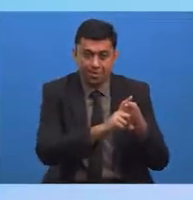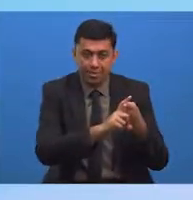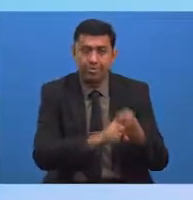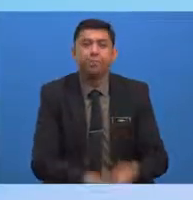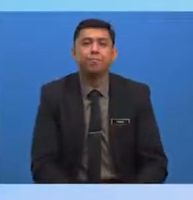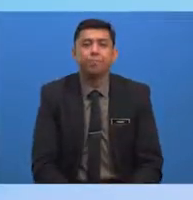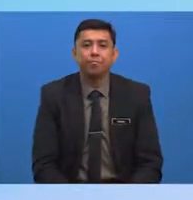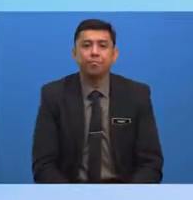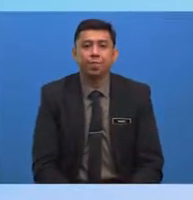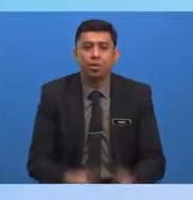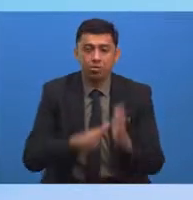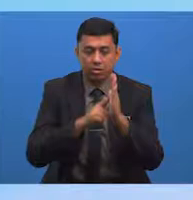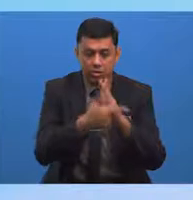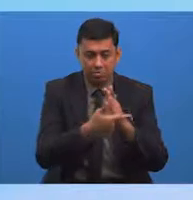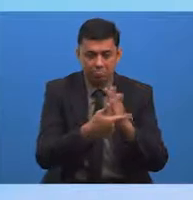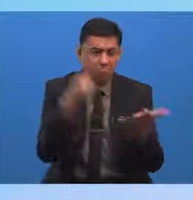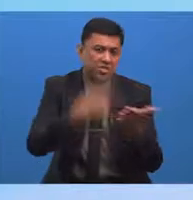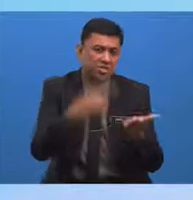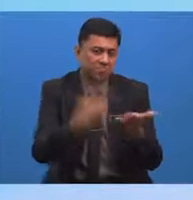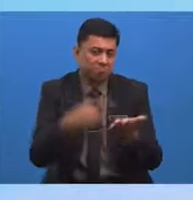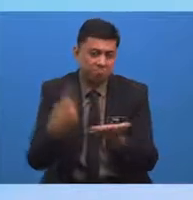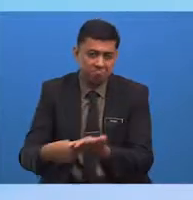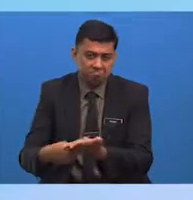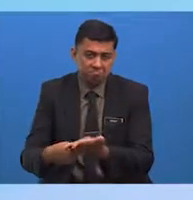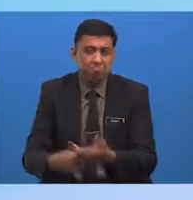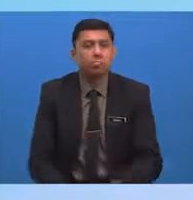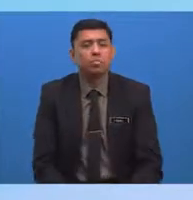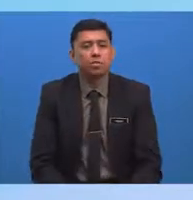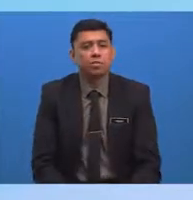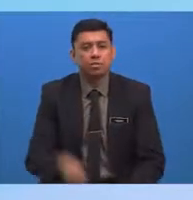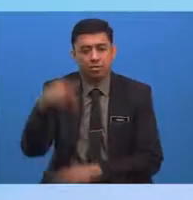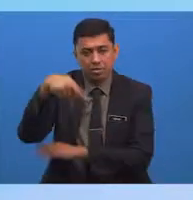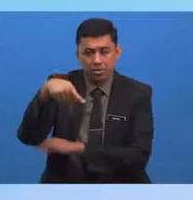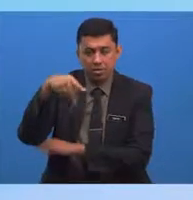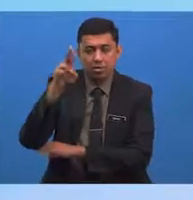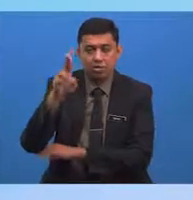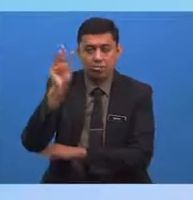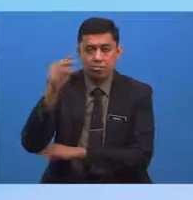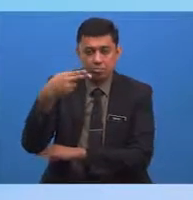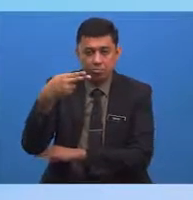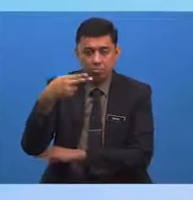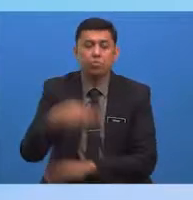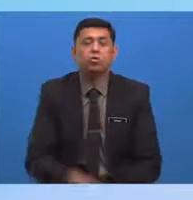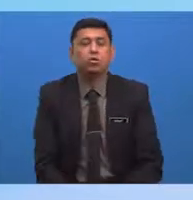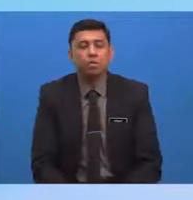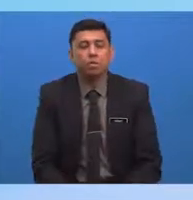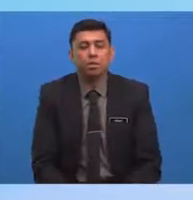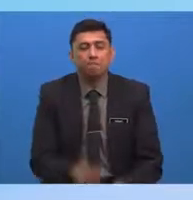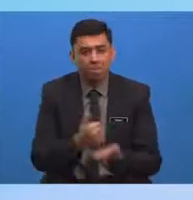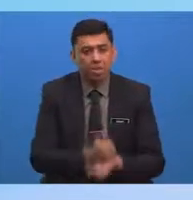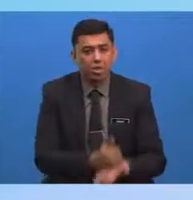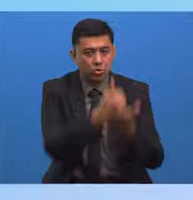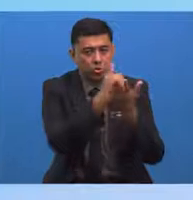Brooke ialah melalui rundingan. Pangeran Raja Muda Hashim meminta bantuan James Brooke